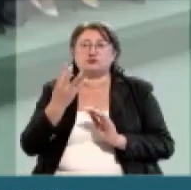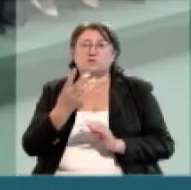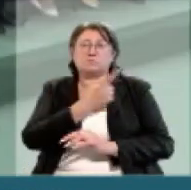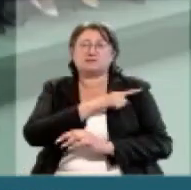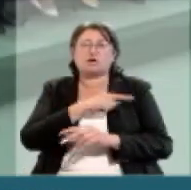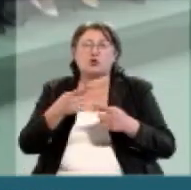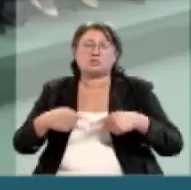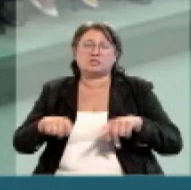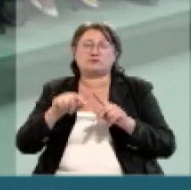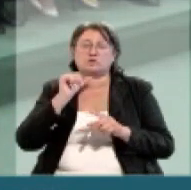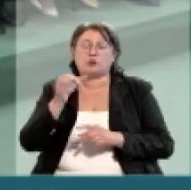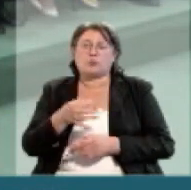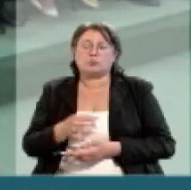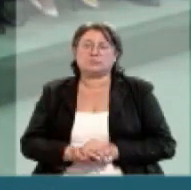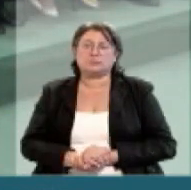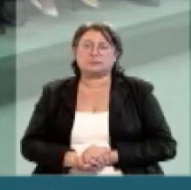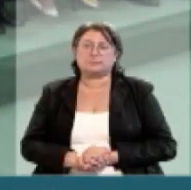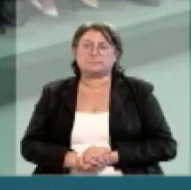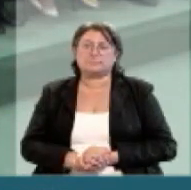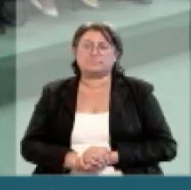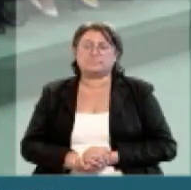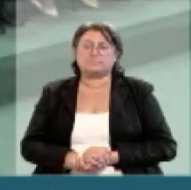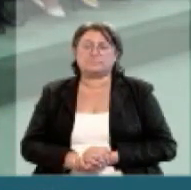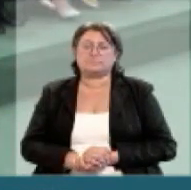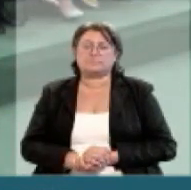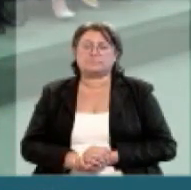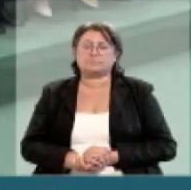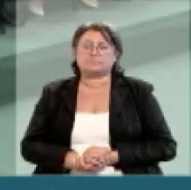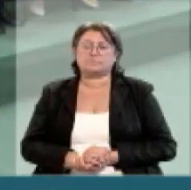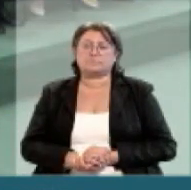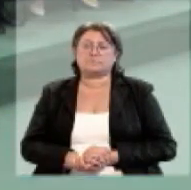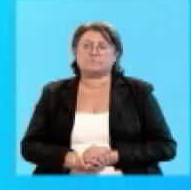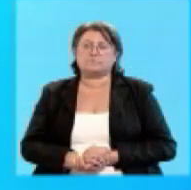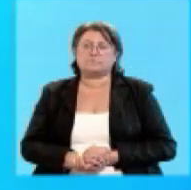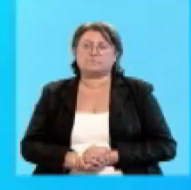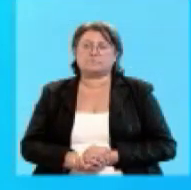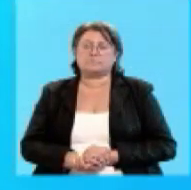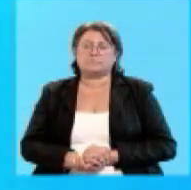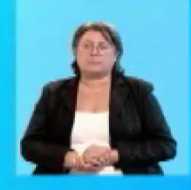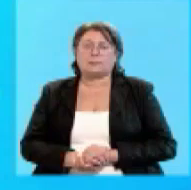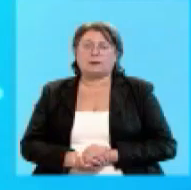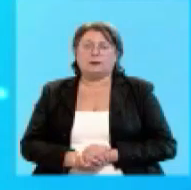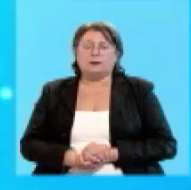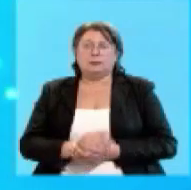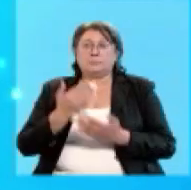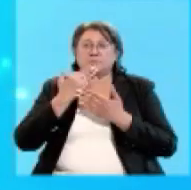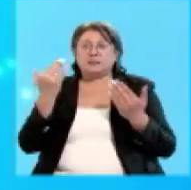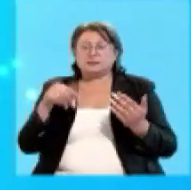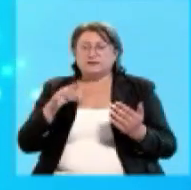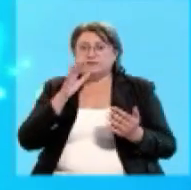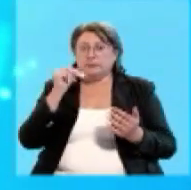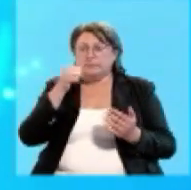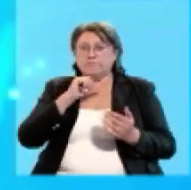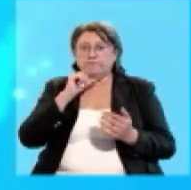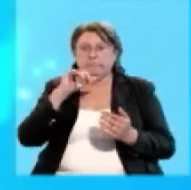медициналық ұйымының жағдайы қаралған. Жанар Ержанова, Олжас Есенжігітов, Қостанай телеарнасы. Соңғы жылдары Қазақстанда